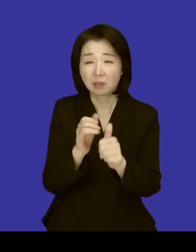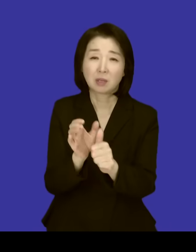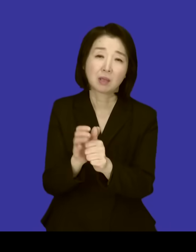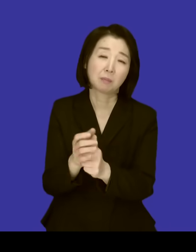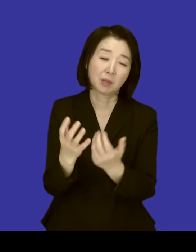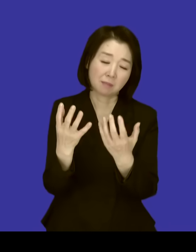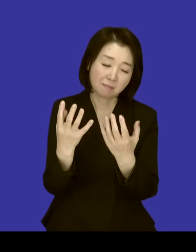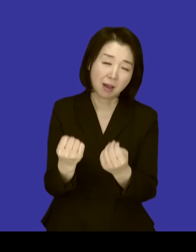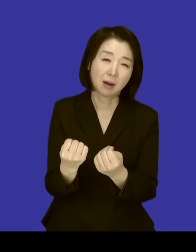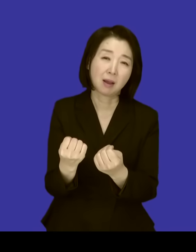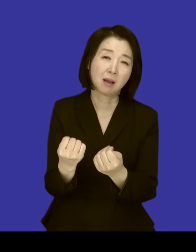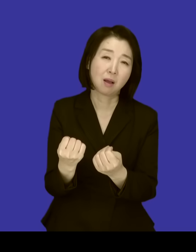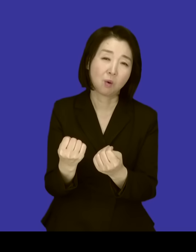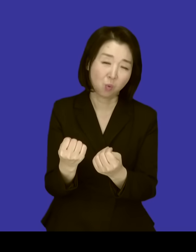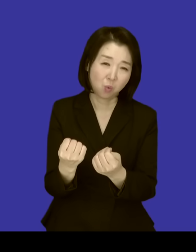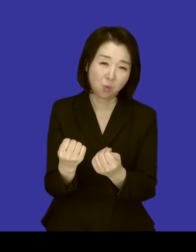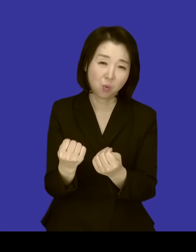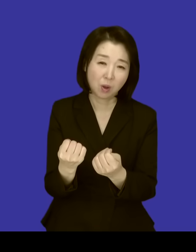많기 때문에